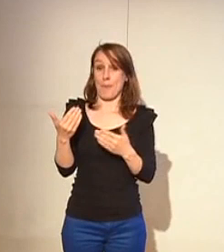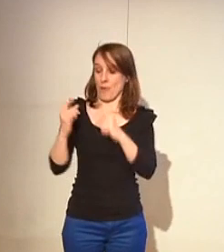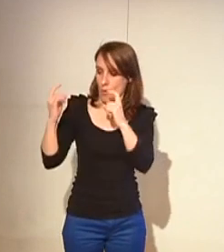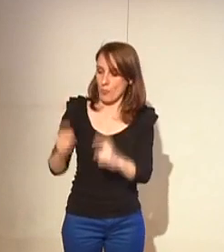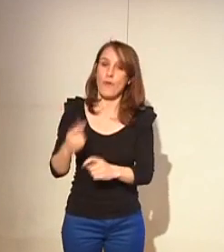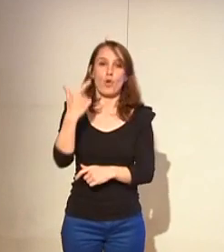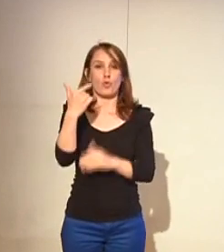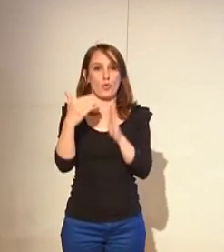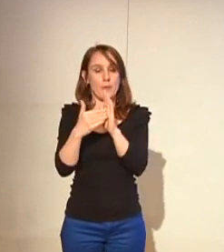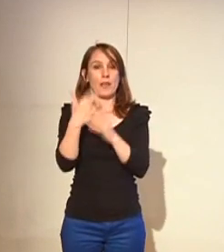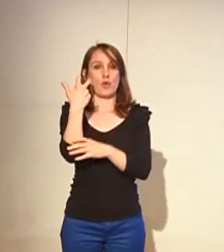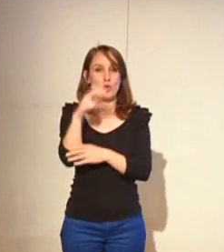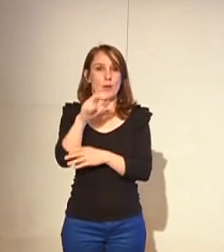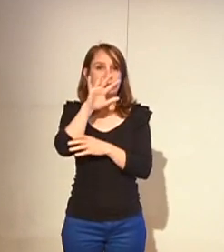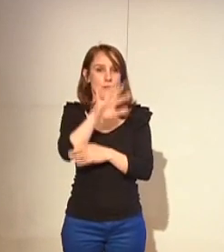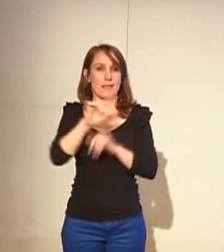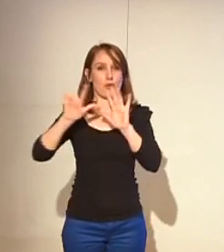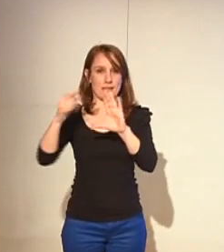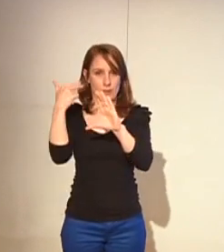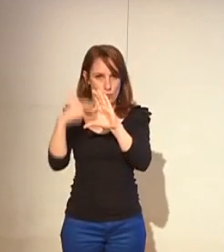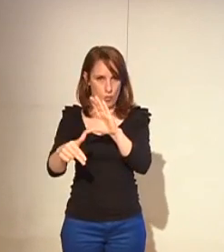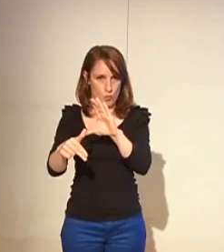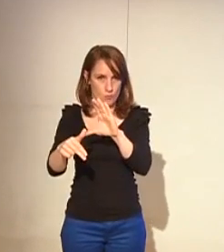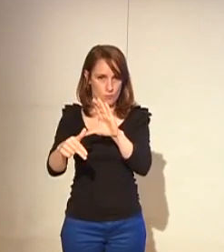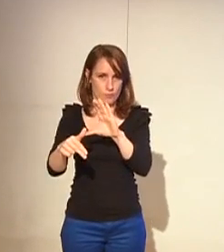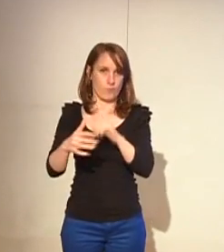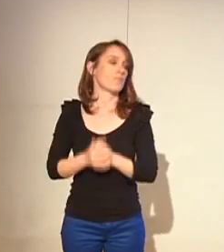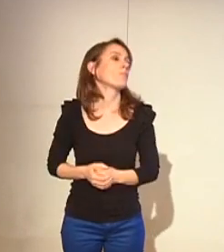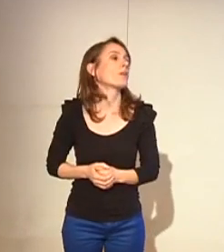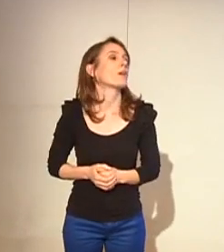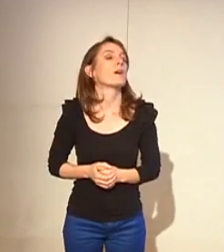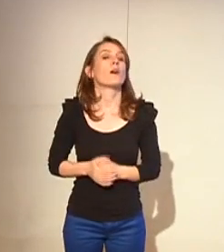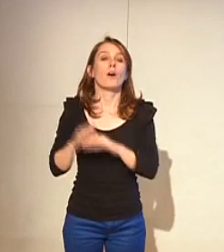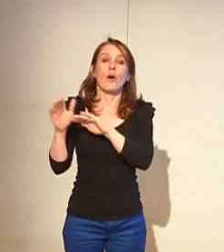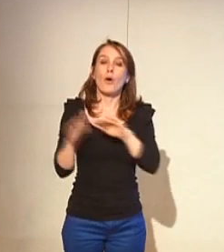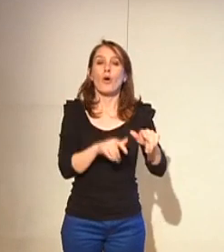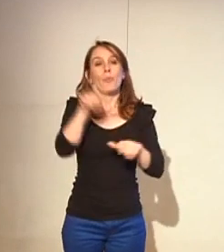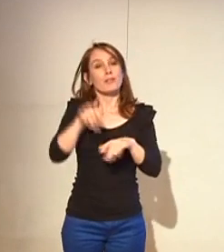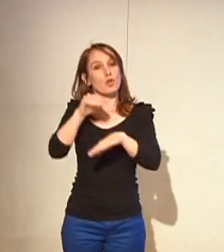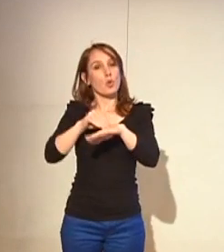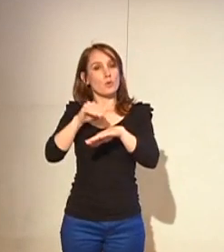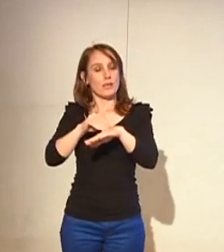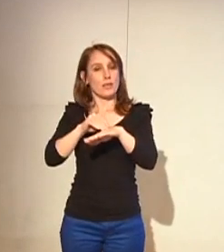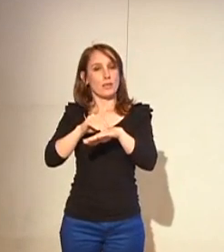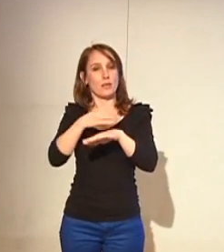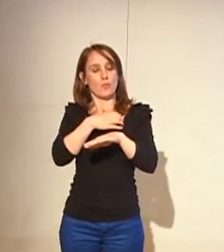2000 1357 € donc 550 € de moins un conseiller municipal délégué aura av